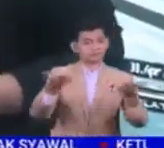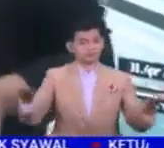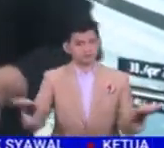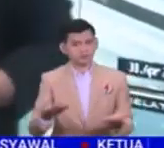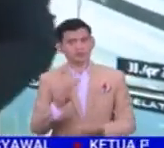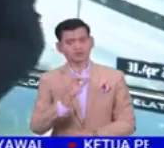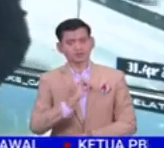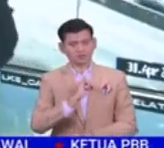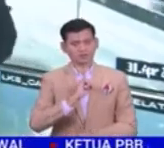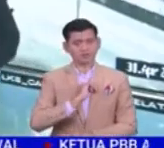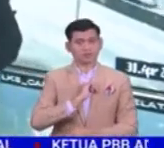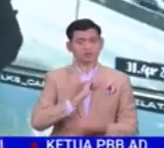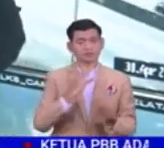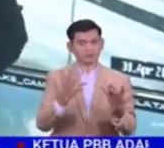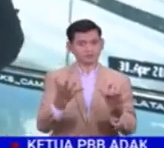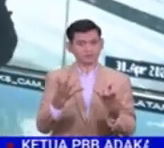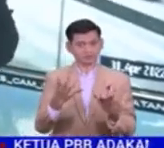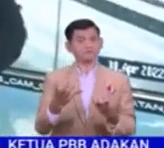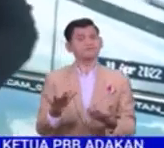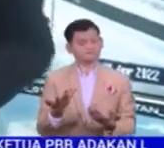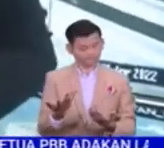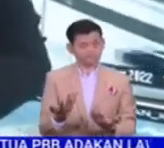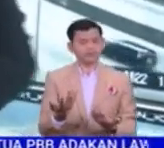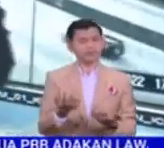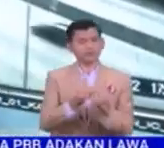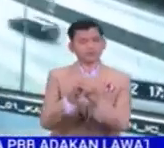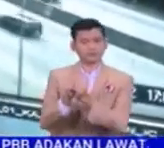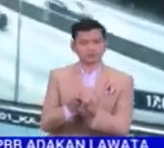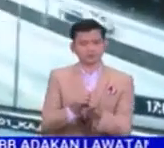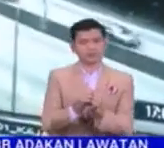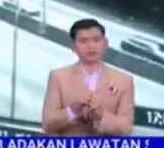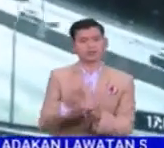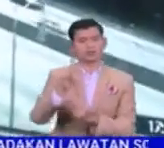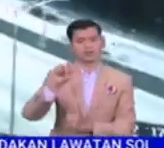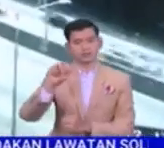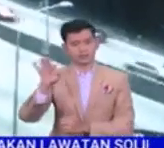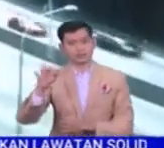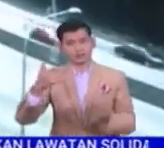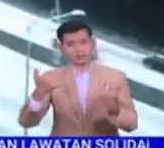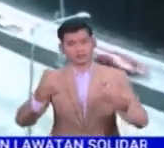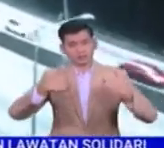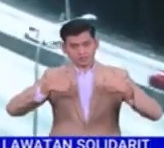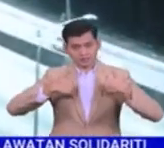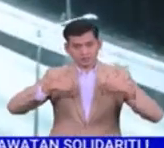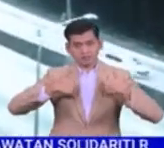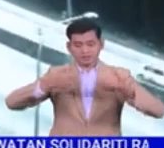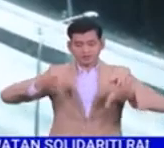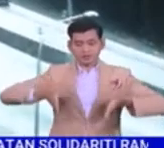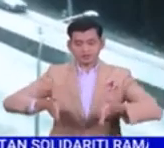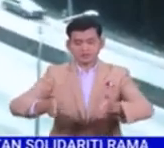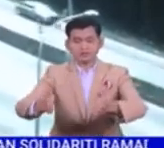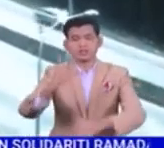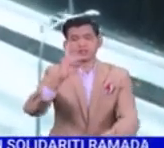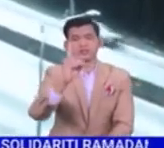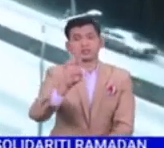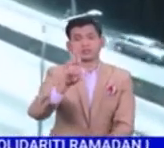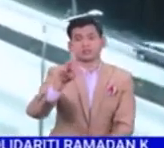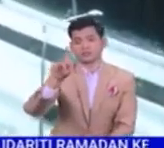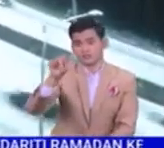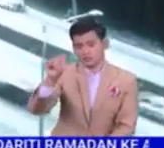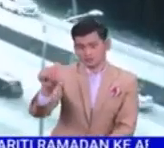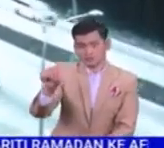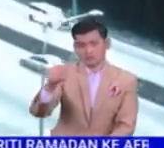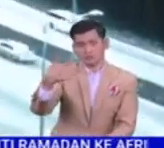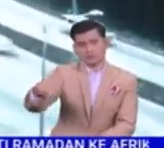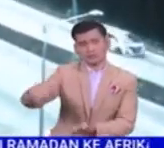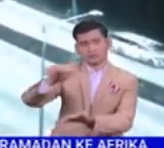saya alihkan tumpuan anda seketika bersama dengan rakan saya Atika Makhta yang sekarang ini berada di Jalan Duta untuk laporan terkini, sudah pun bersiap sedia